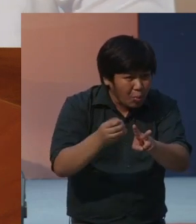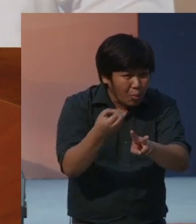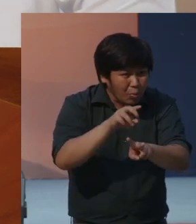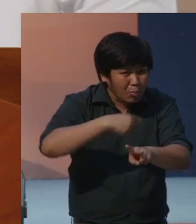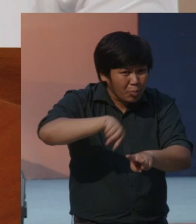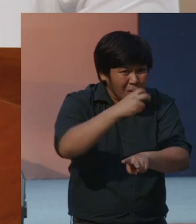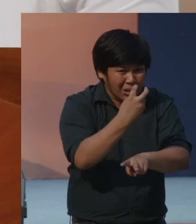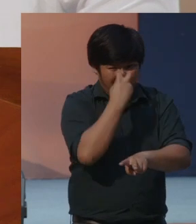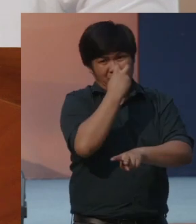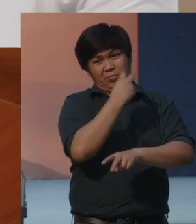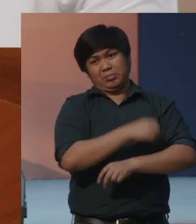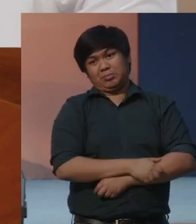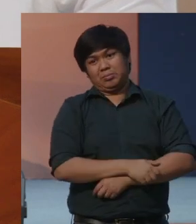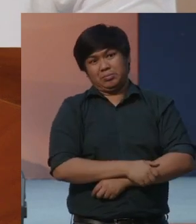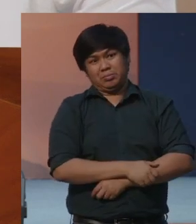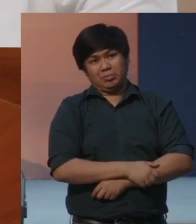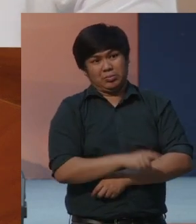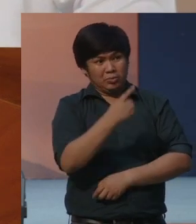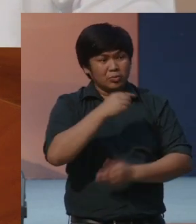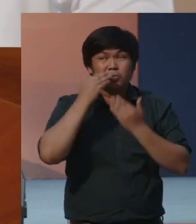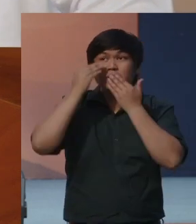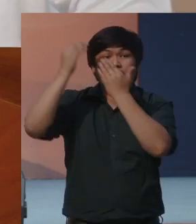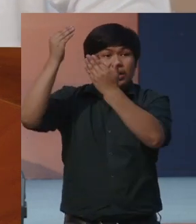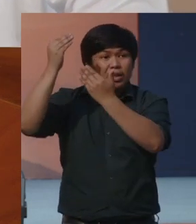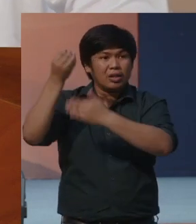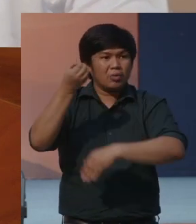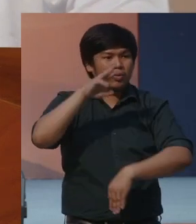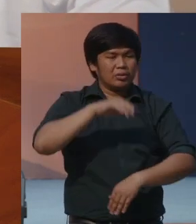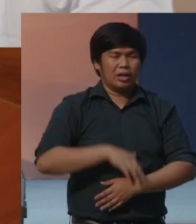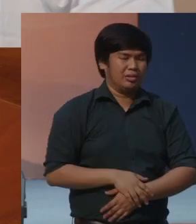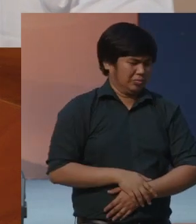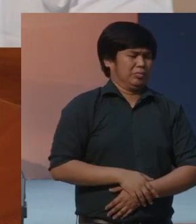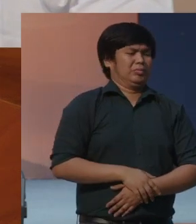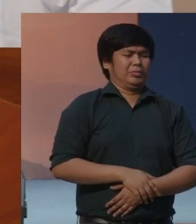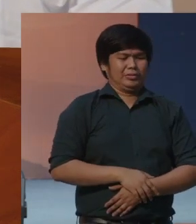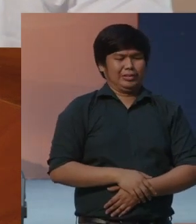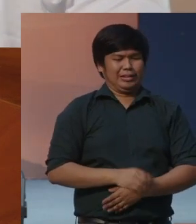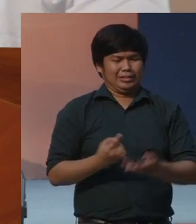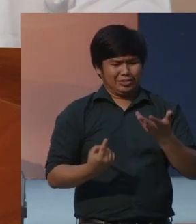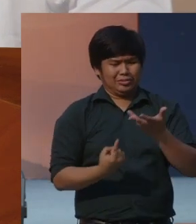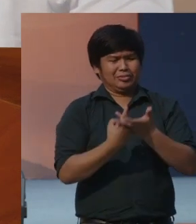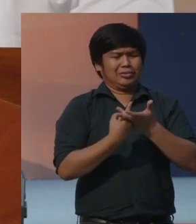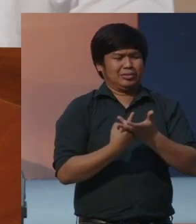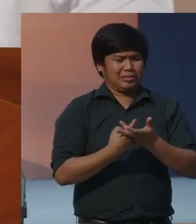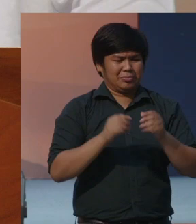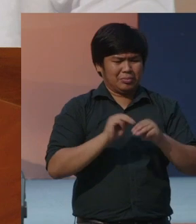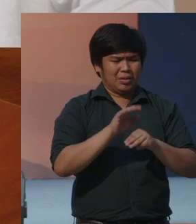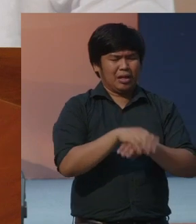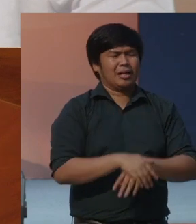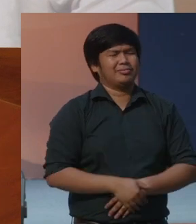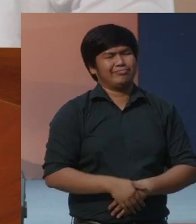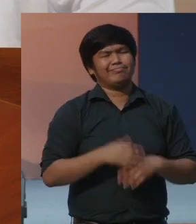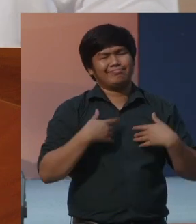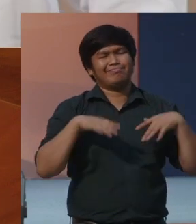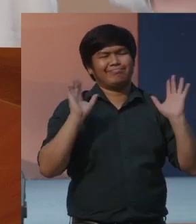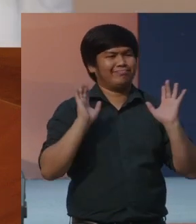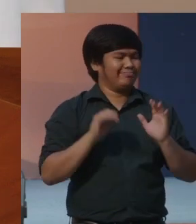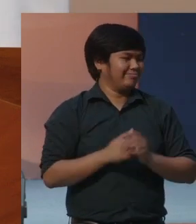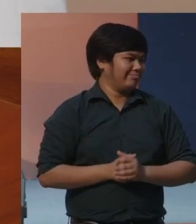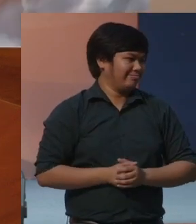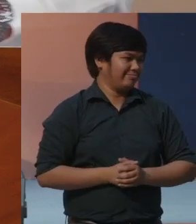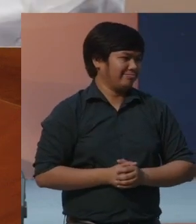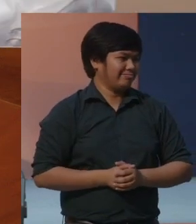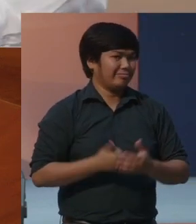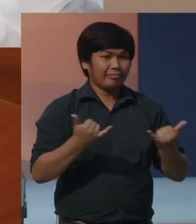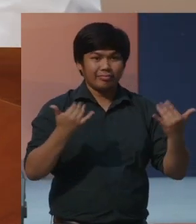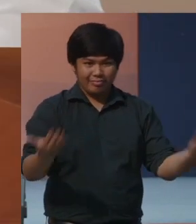Pinagpapasalamat ba natin? Yan po ang iniyon tanong sa atin ng Panginoon ngayong hapong ito. Tayo po tumayo at